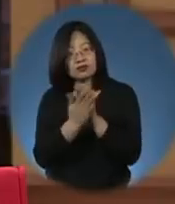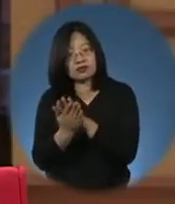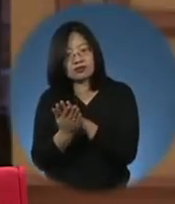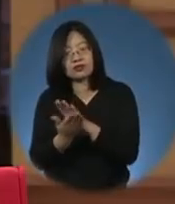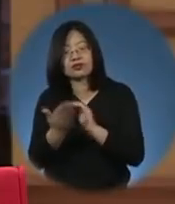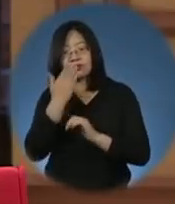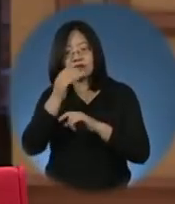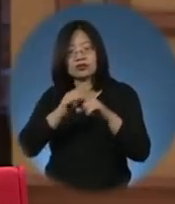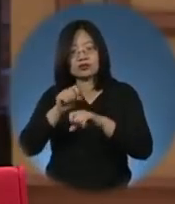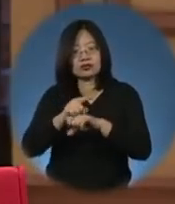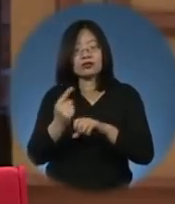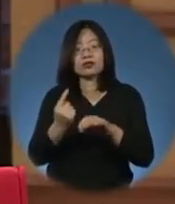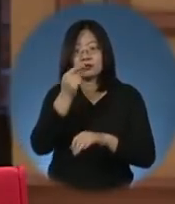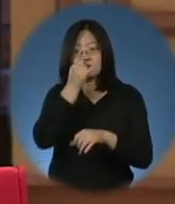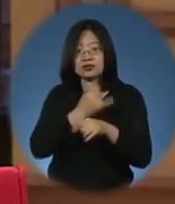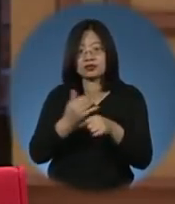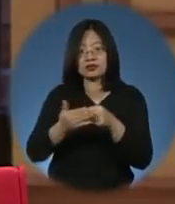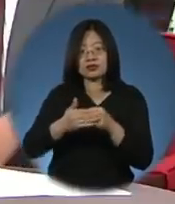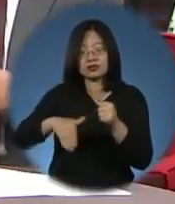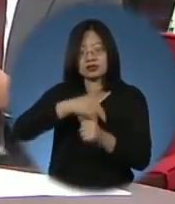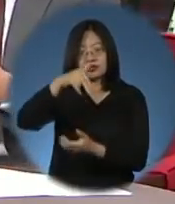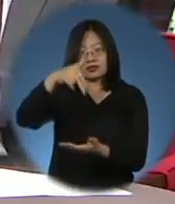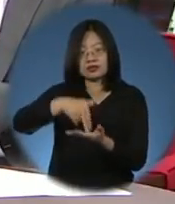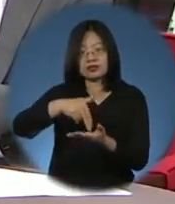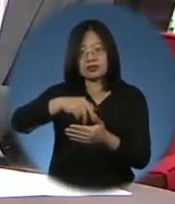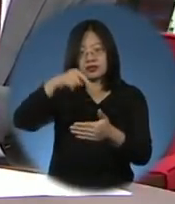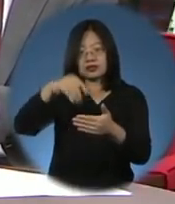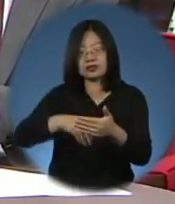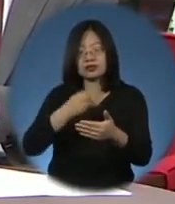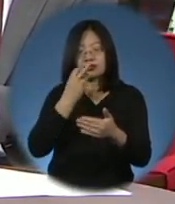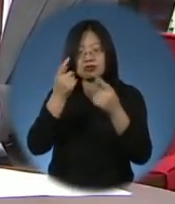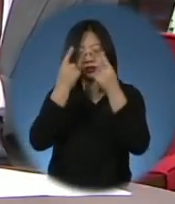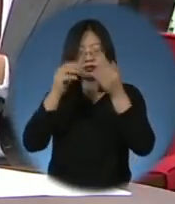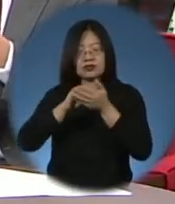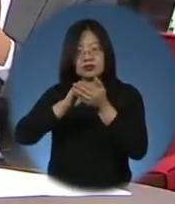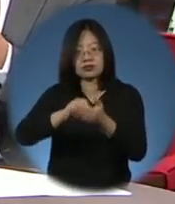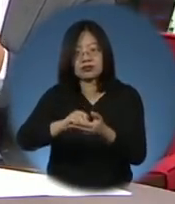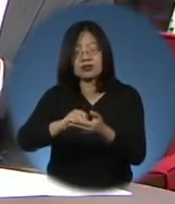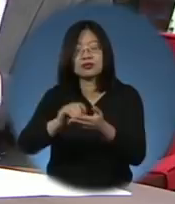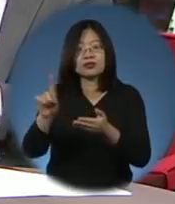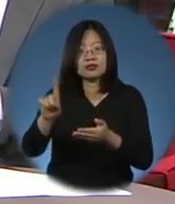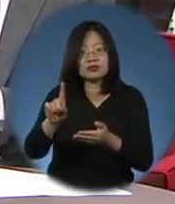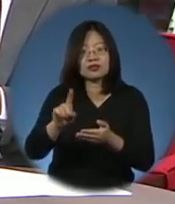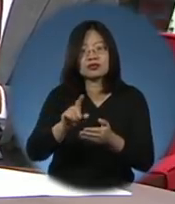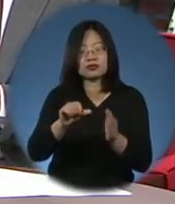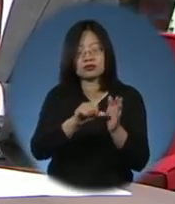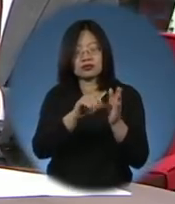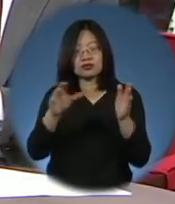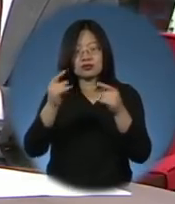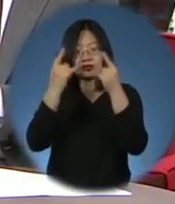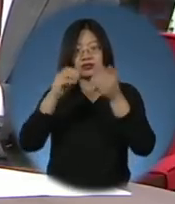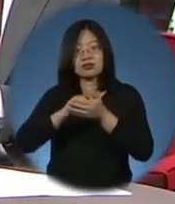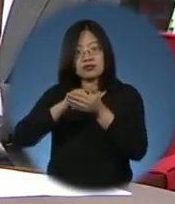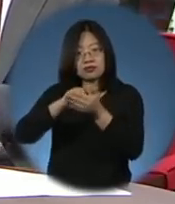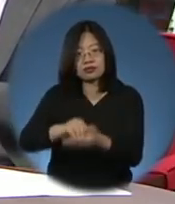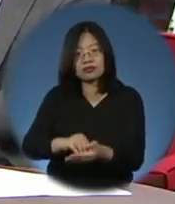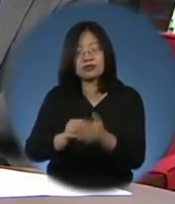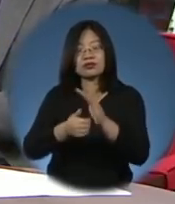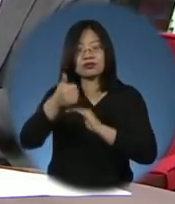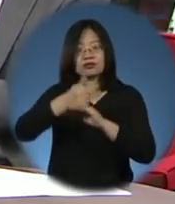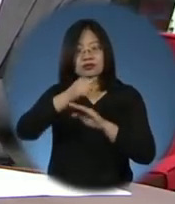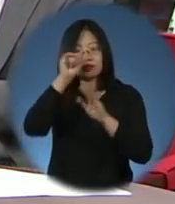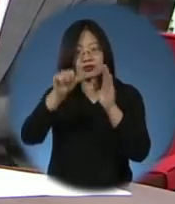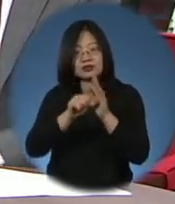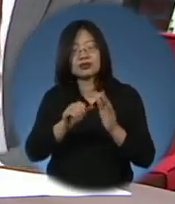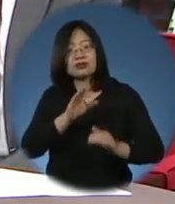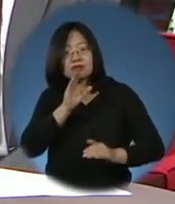굉장히 높거든요. 달라진다. 예, 그래서 그런 상황 속에서 반드시 얘가 서울대를 가야만 혹은 뭐 명문 사립대학을 가야만 얘가 성공한